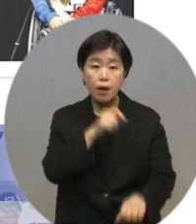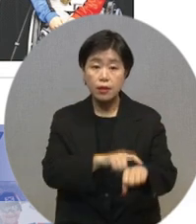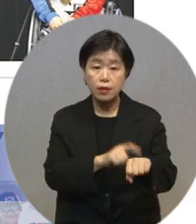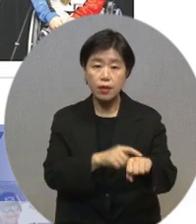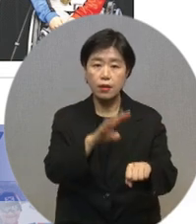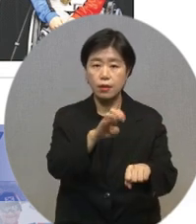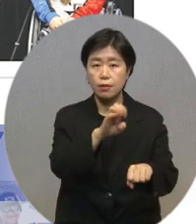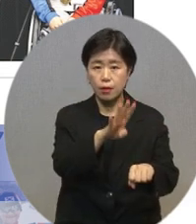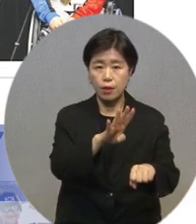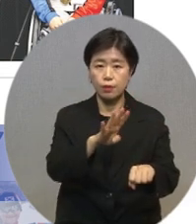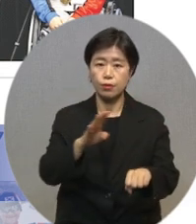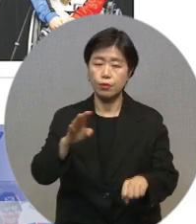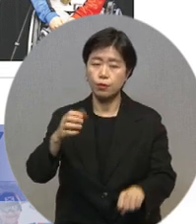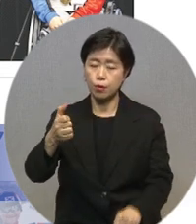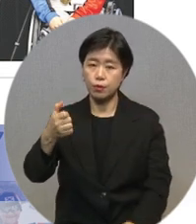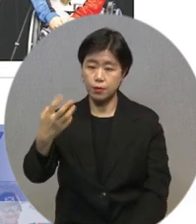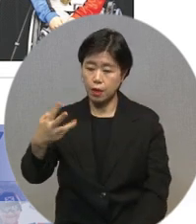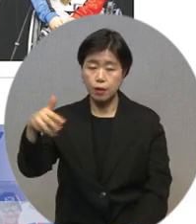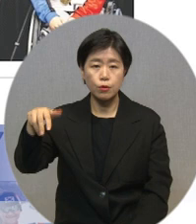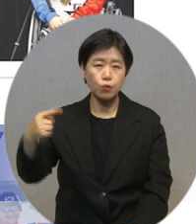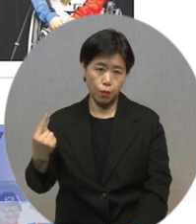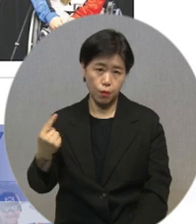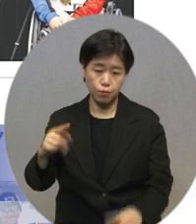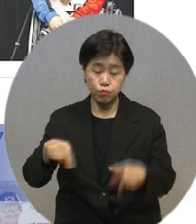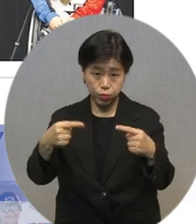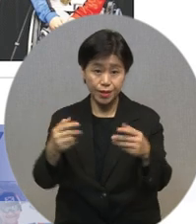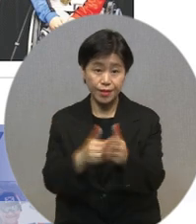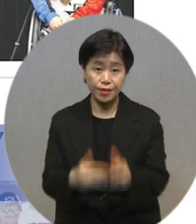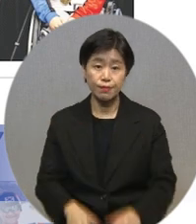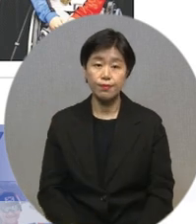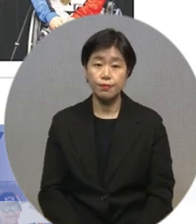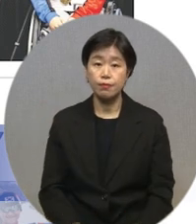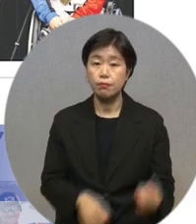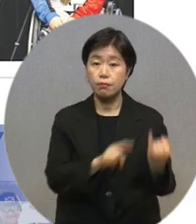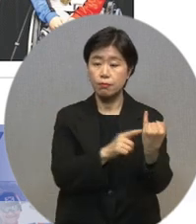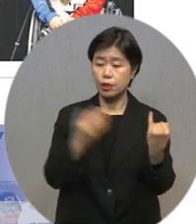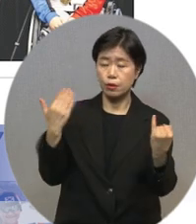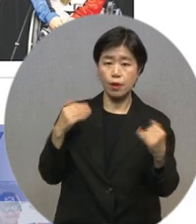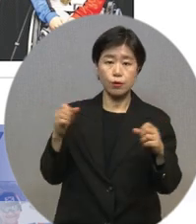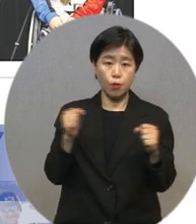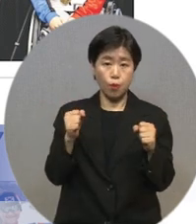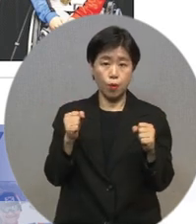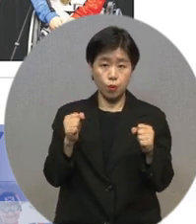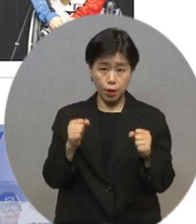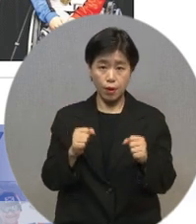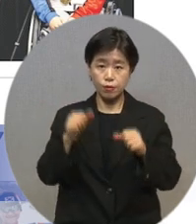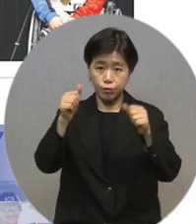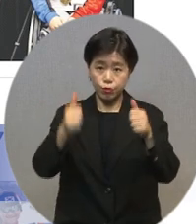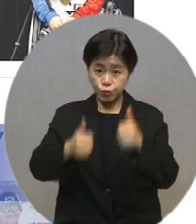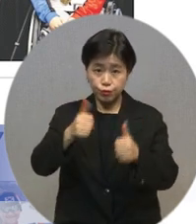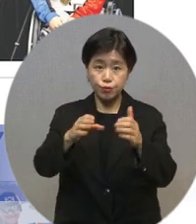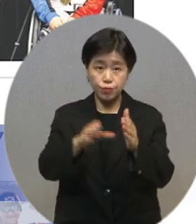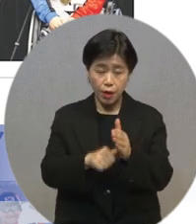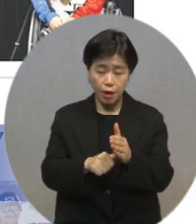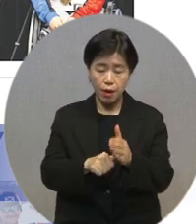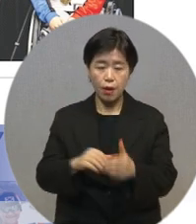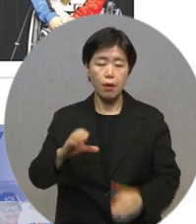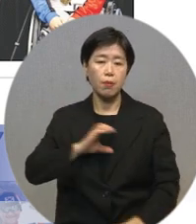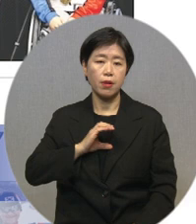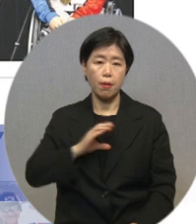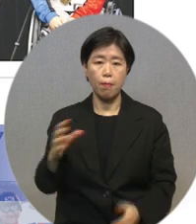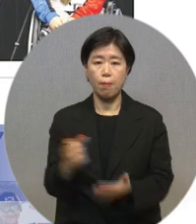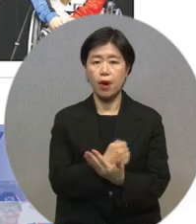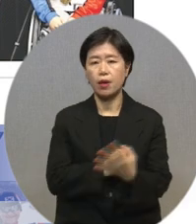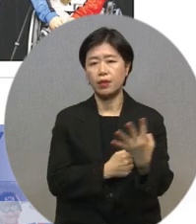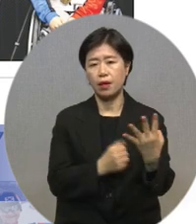기록했다고 합니다 한편 김윤지 선수는 지난해 동계 체전에서는 사관과 MVP 올해 동계체전